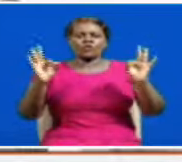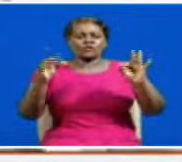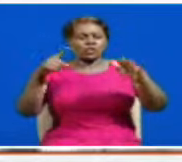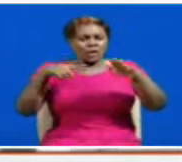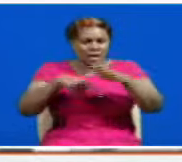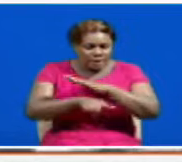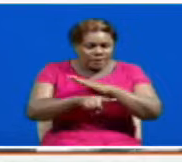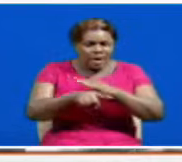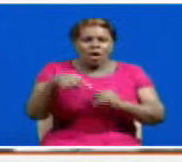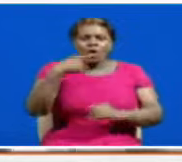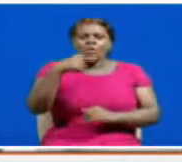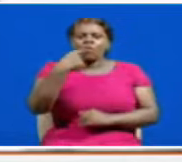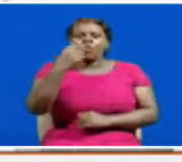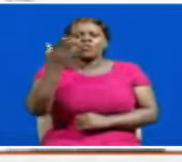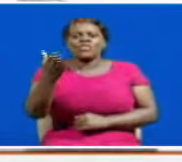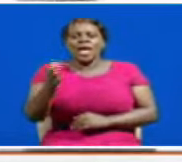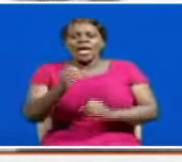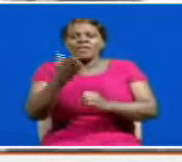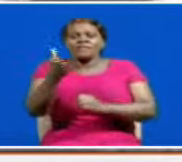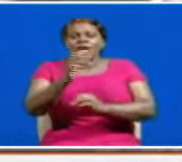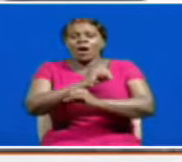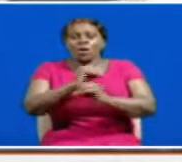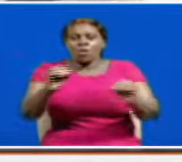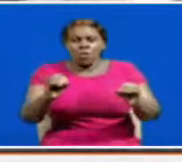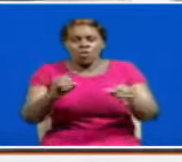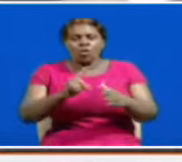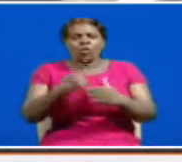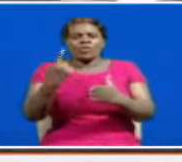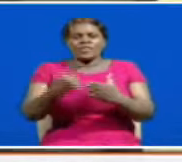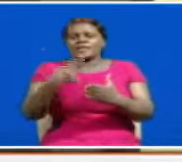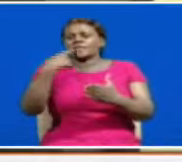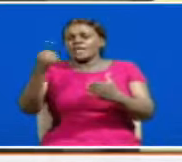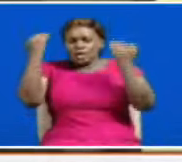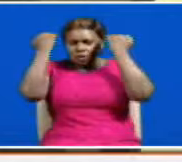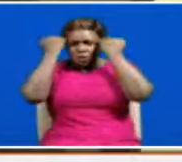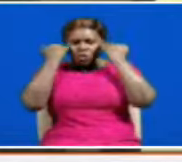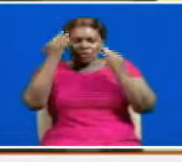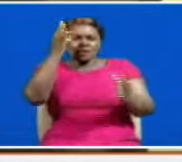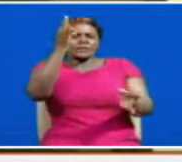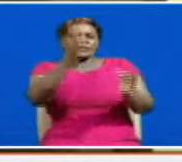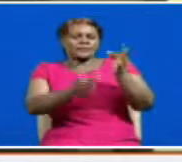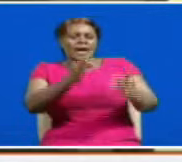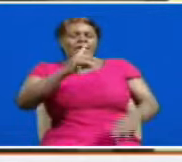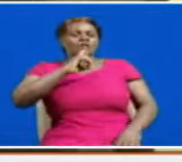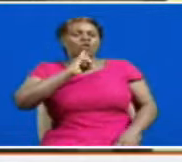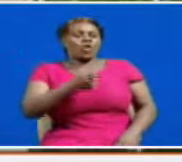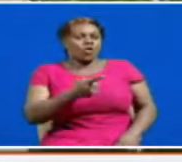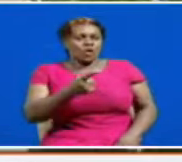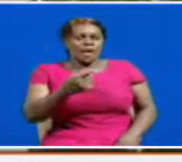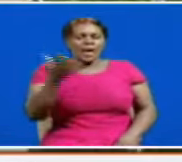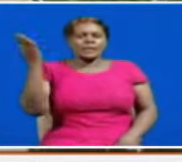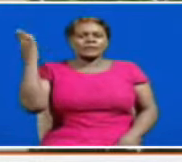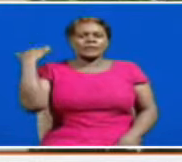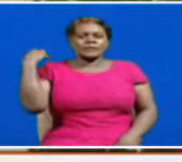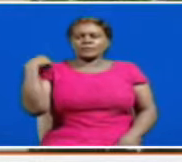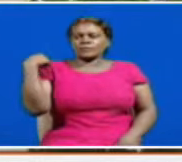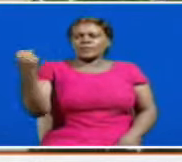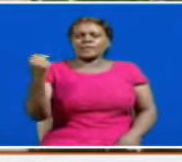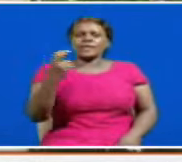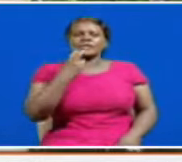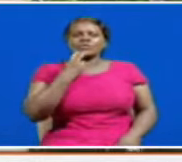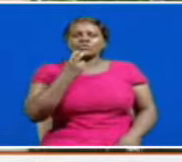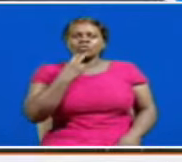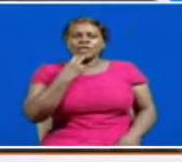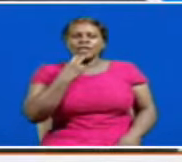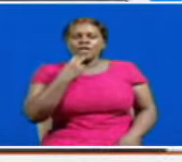tuingie tuone nani wako ndani. Kama hakuna mtu basi tutaeleza mahakama. Jaji Odenyi alitoa amri hiyo Jumanne akielekeza serikali ya